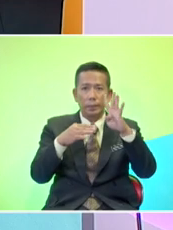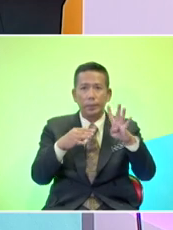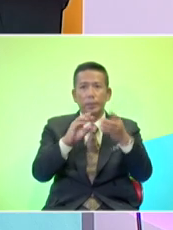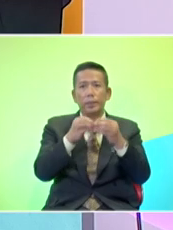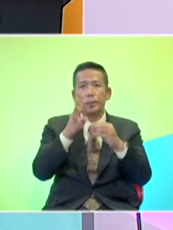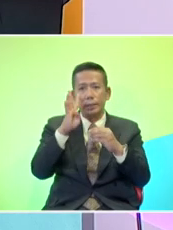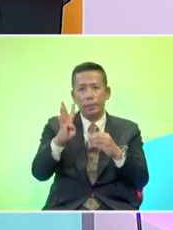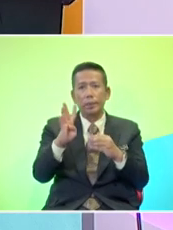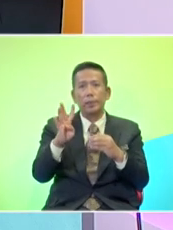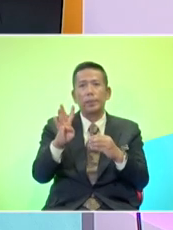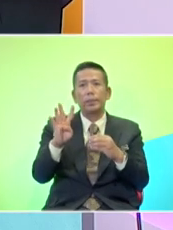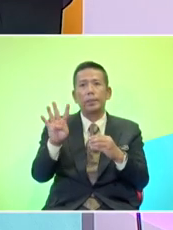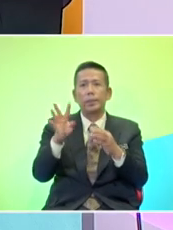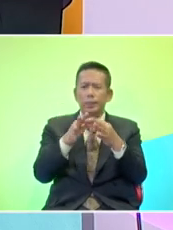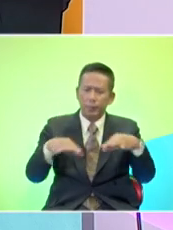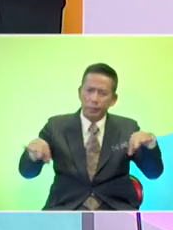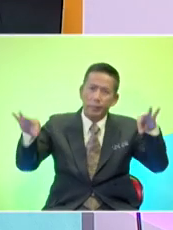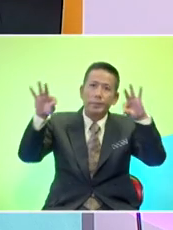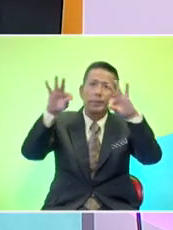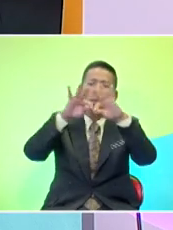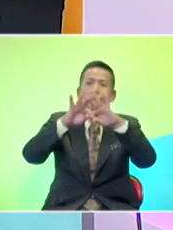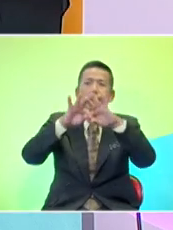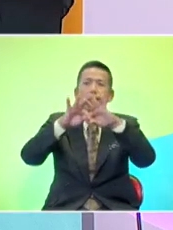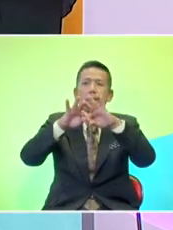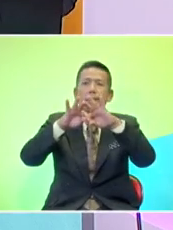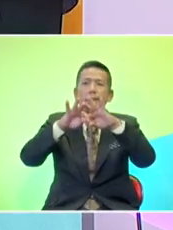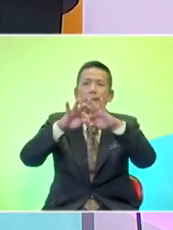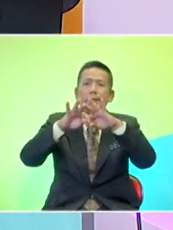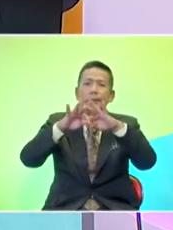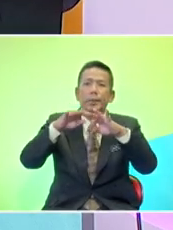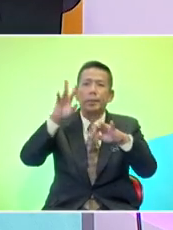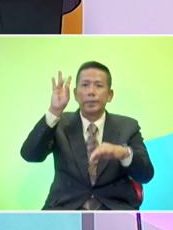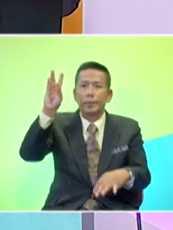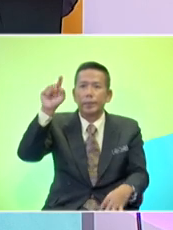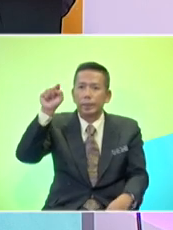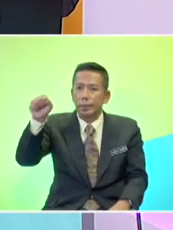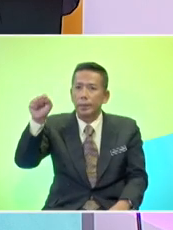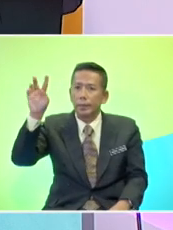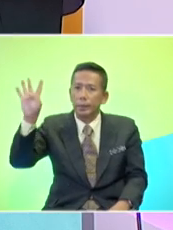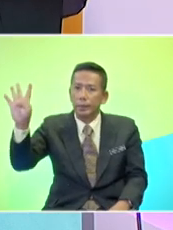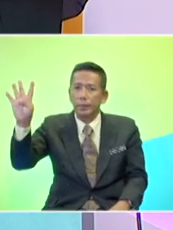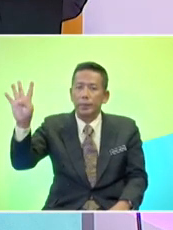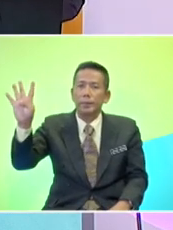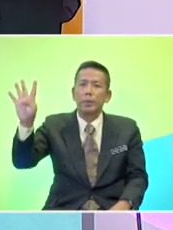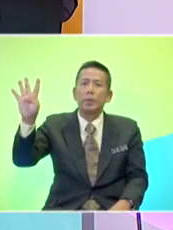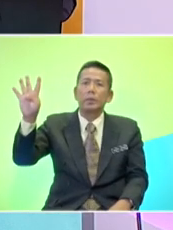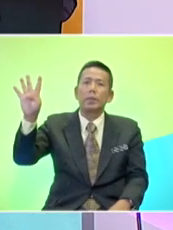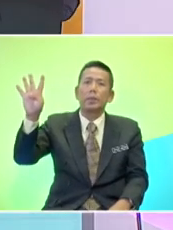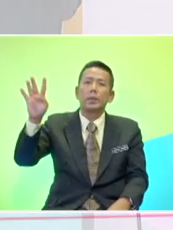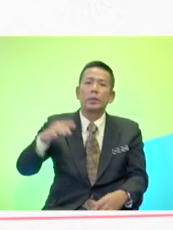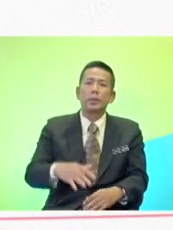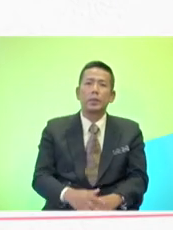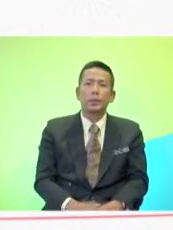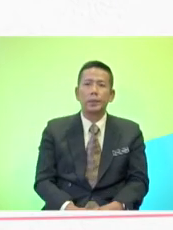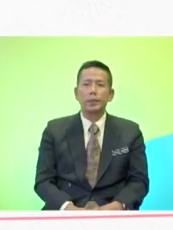kandungan yang keempat yang paling penting ya yaitu standed kandungan 7 populehan 4G 7 poin 4 yaitu apresiasi seni dalam